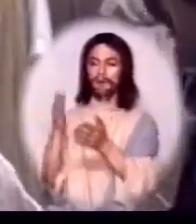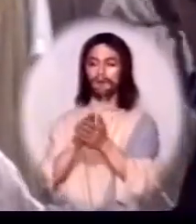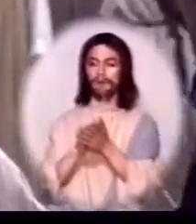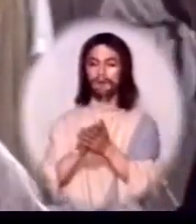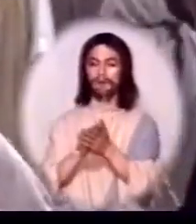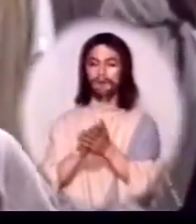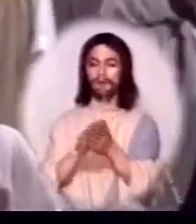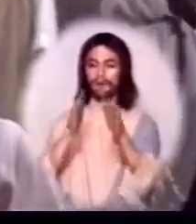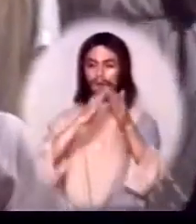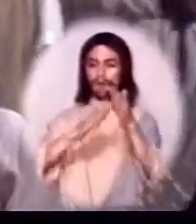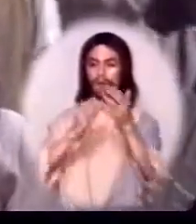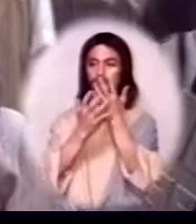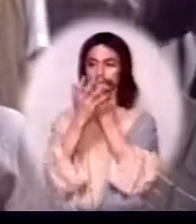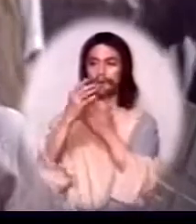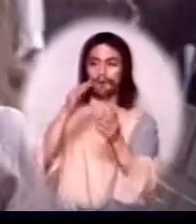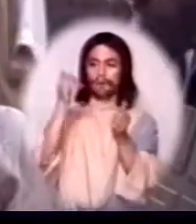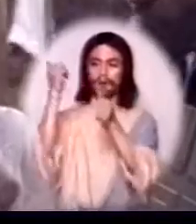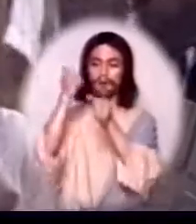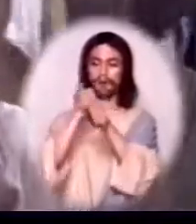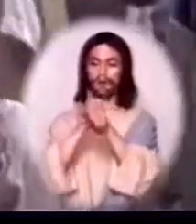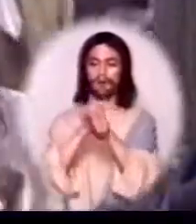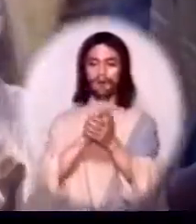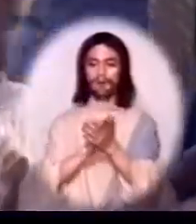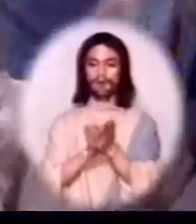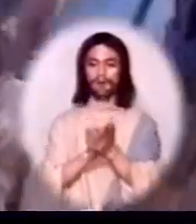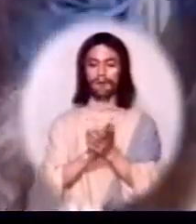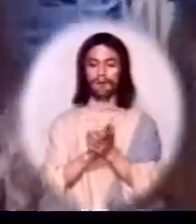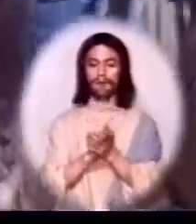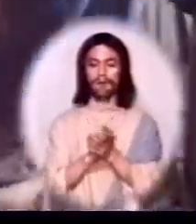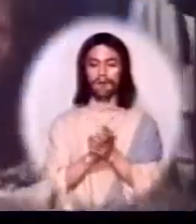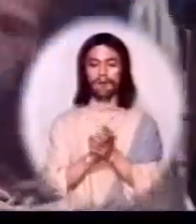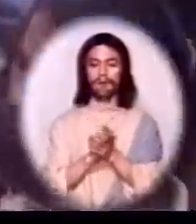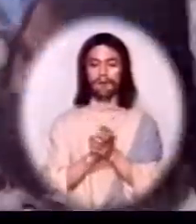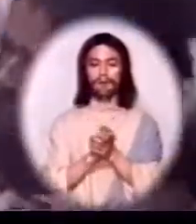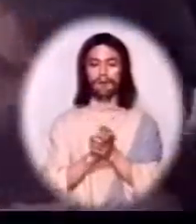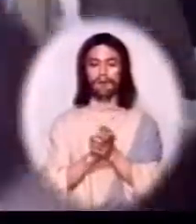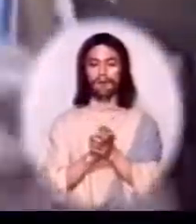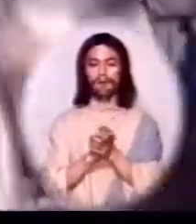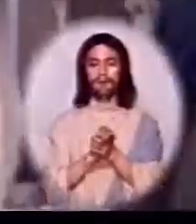그만둬! 그 녀석을 공회 앞으로 끌어오너라! 가!